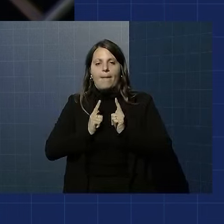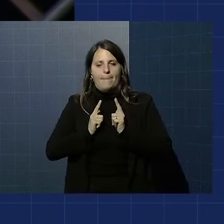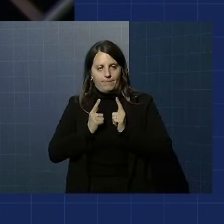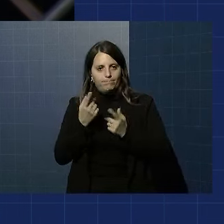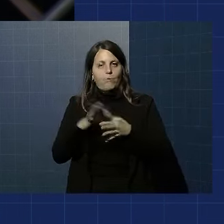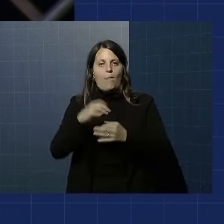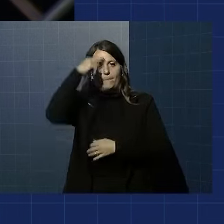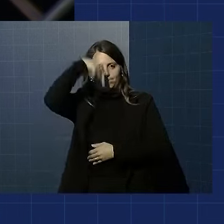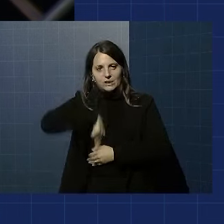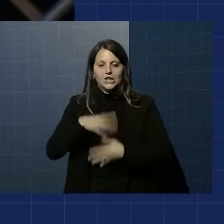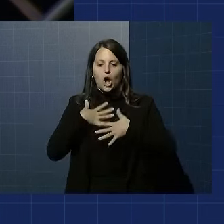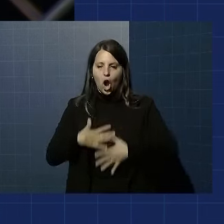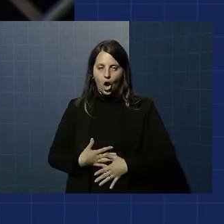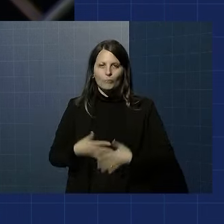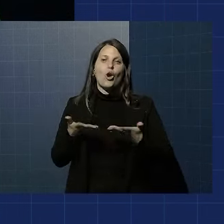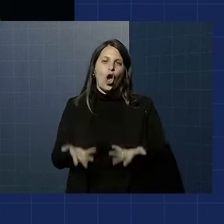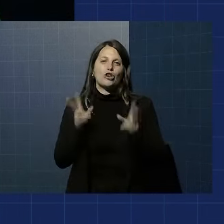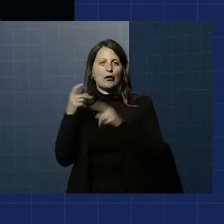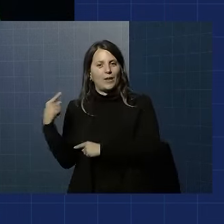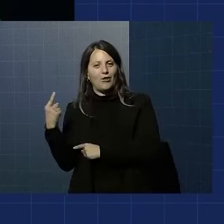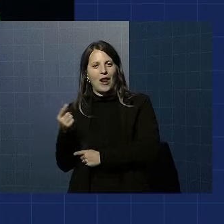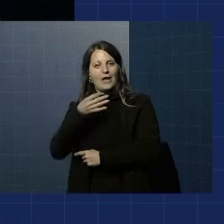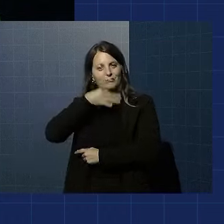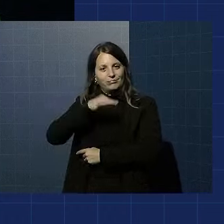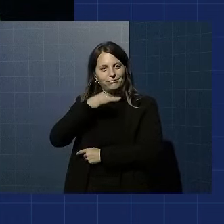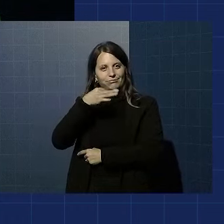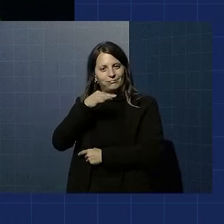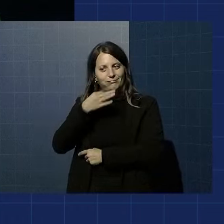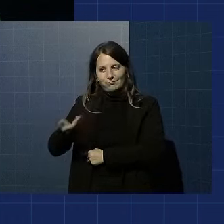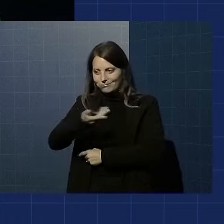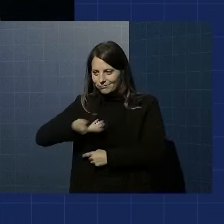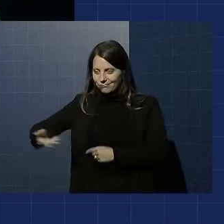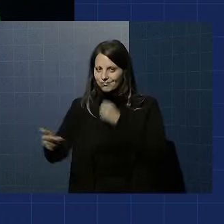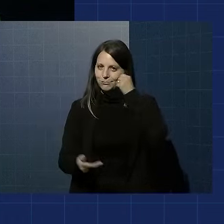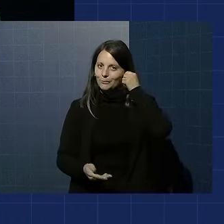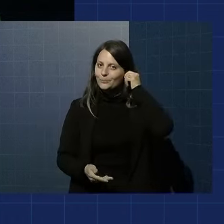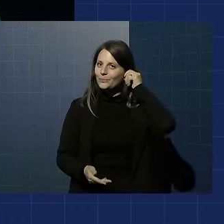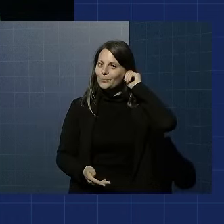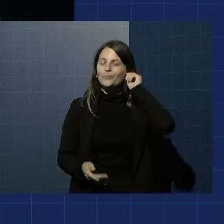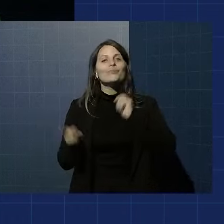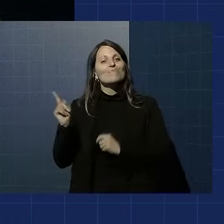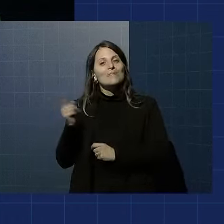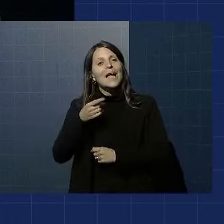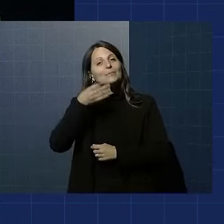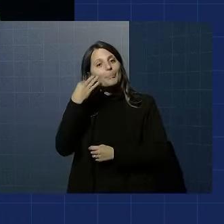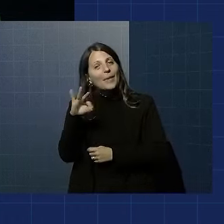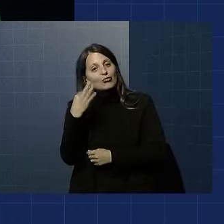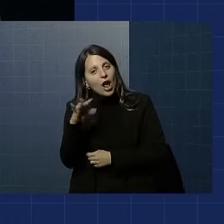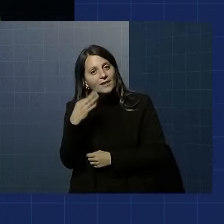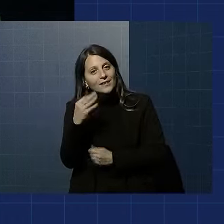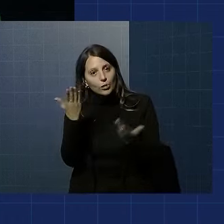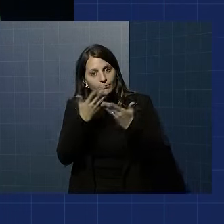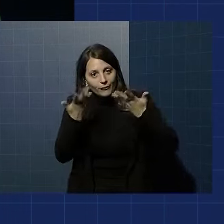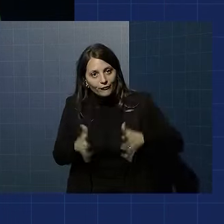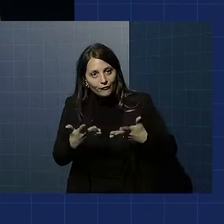cui lei ci parlerà oggi. Angelique, dopo la specializzazione, quindi presso l'Università di Anversa, dove